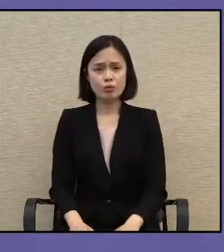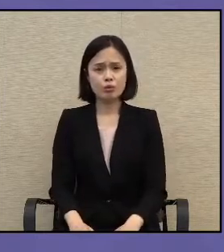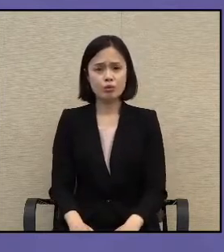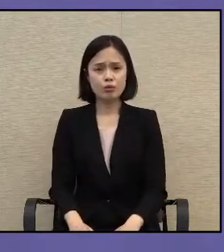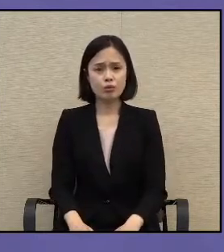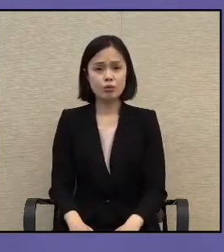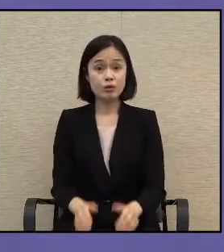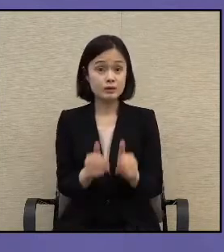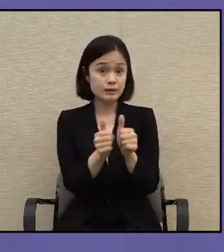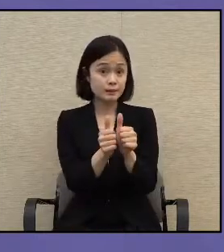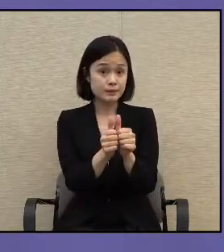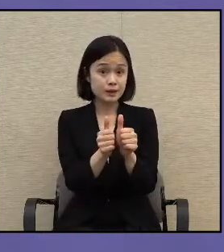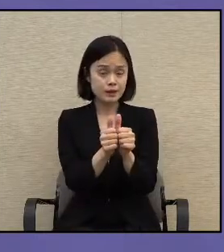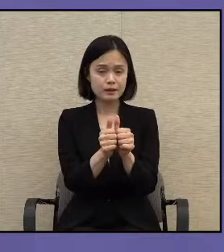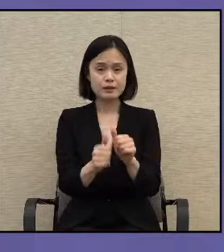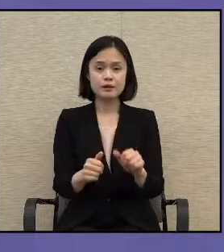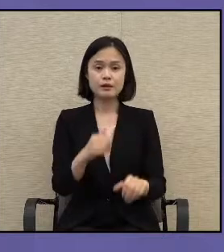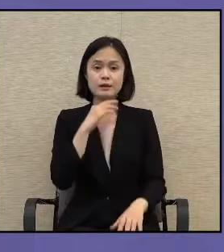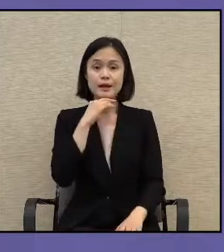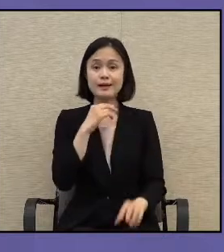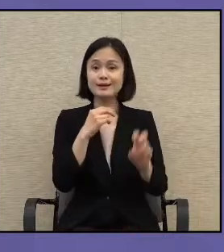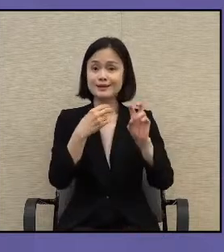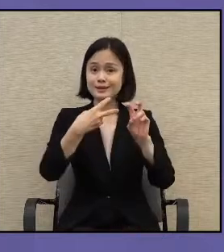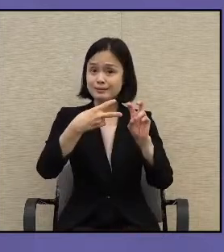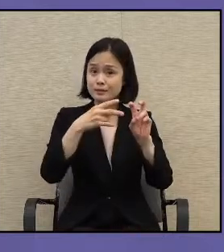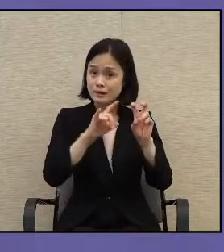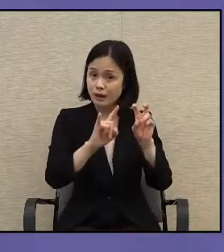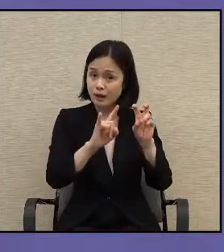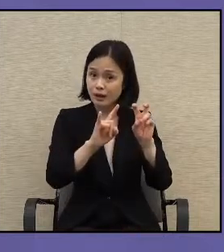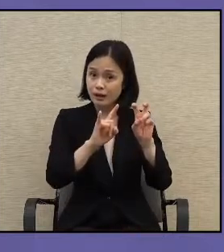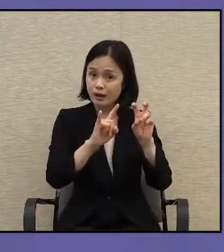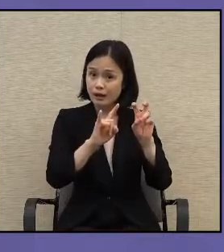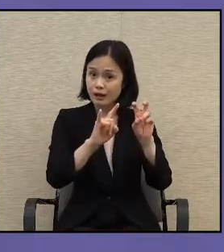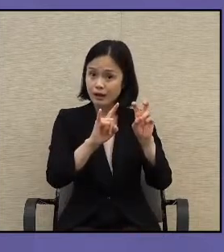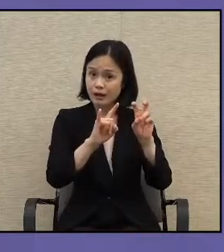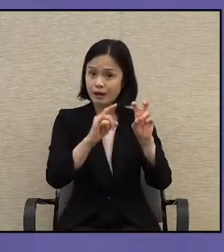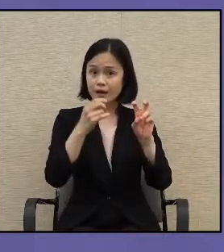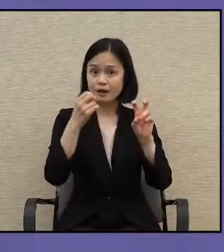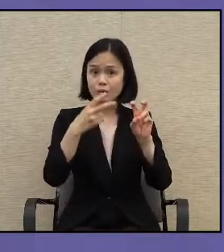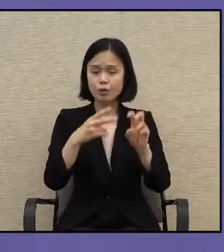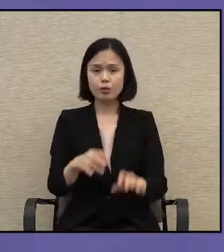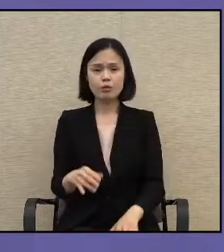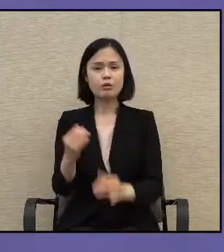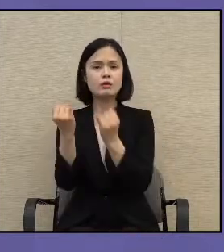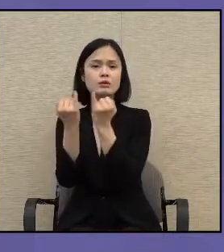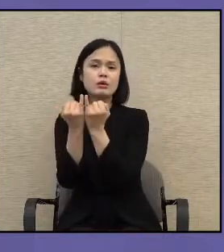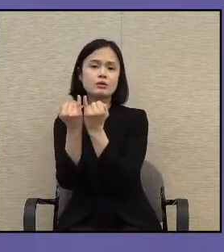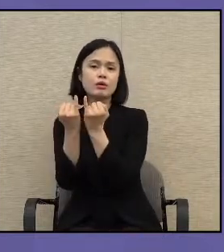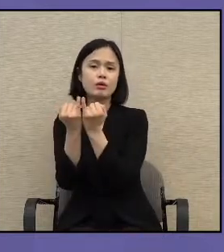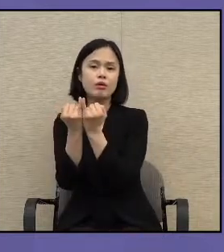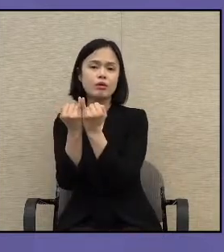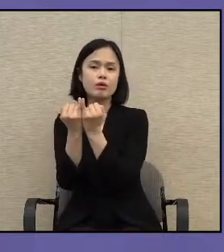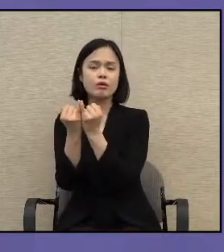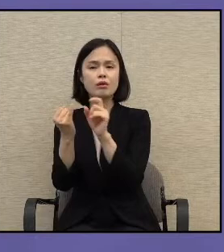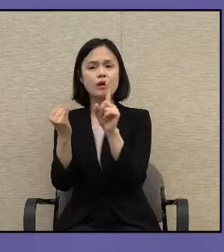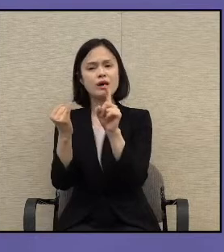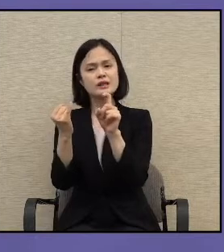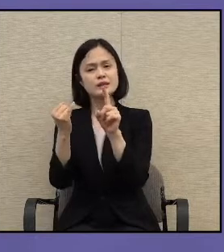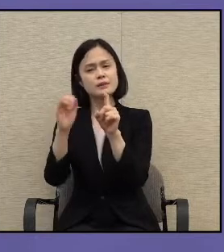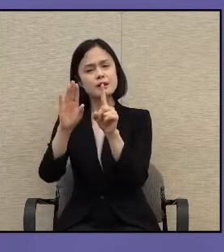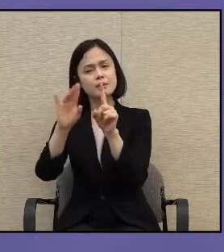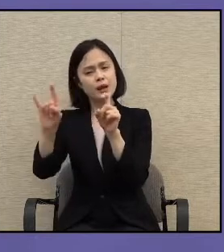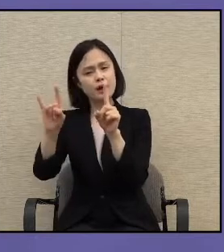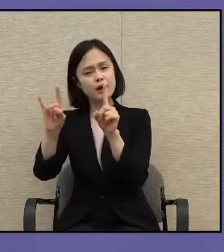20배 정도, 그다음에 여성에서는 11배 정도의 이제 증가를 위험도를